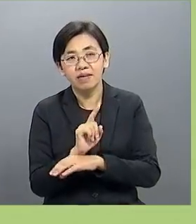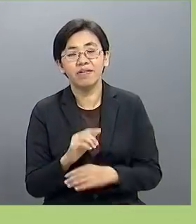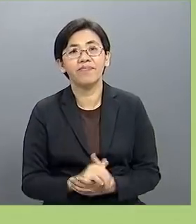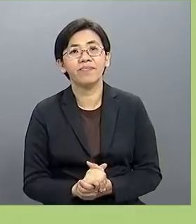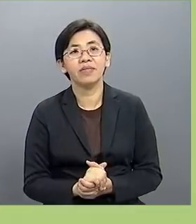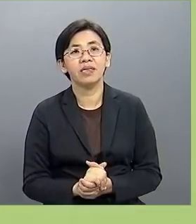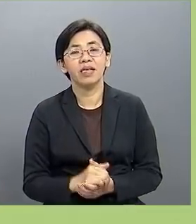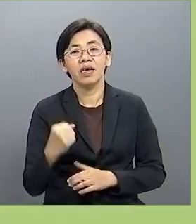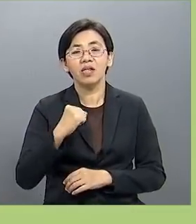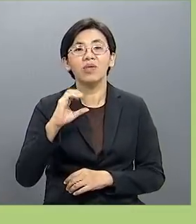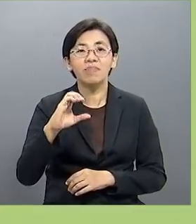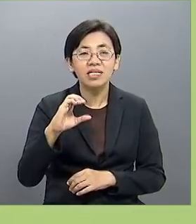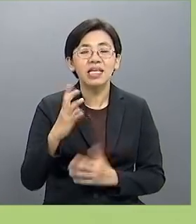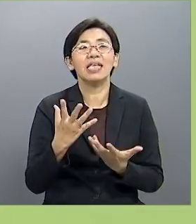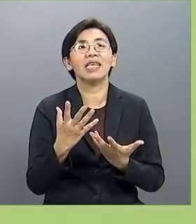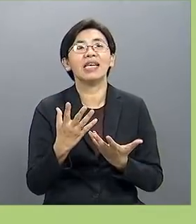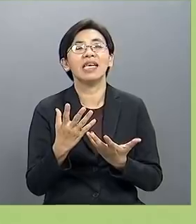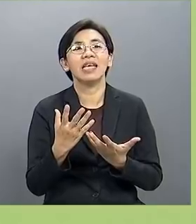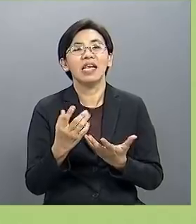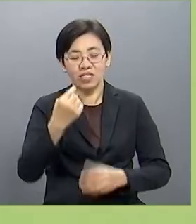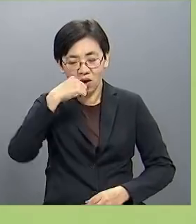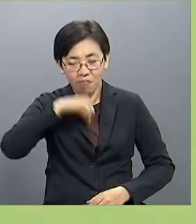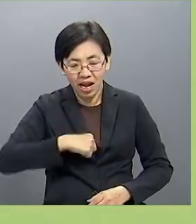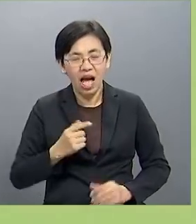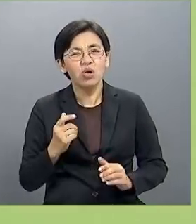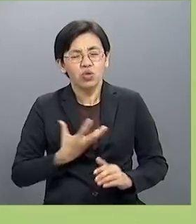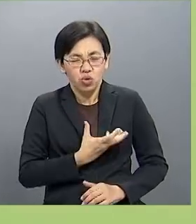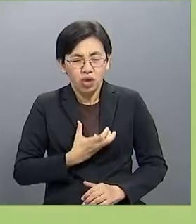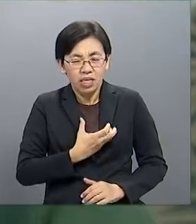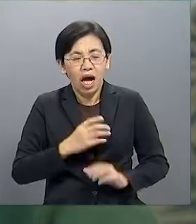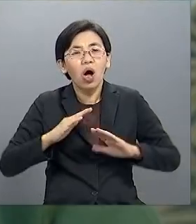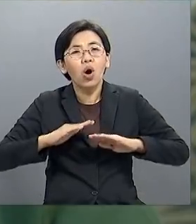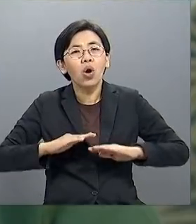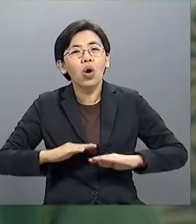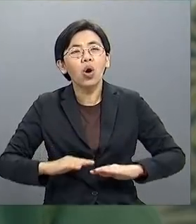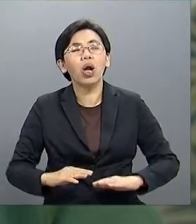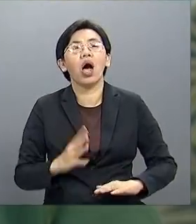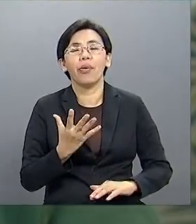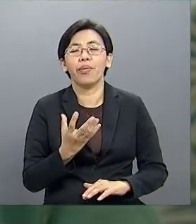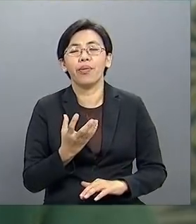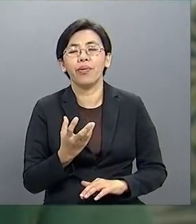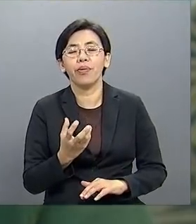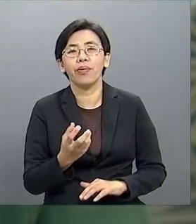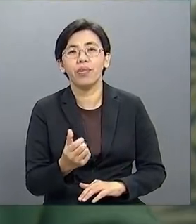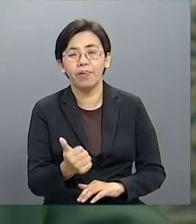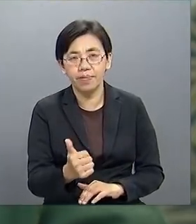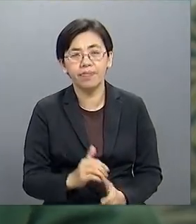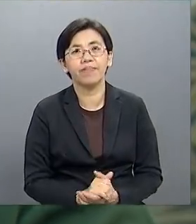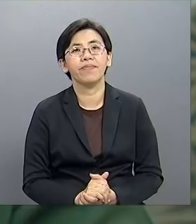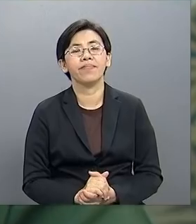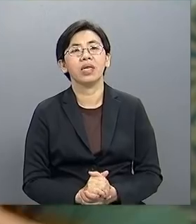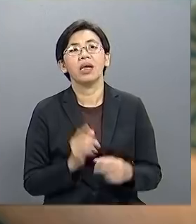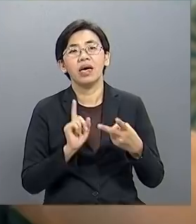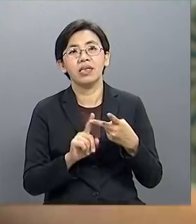การอักเสบพูดง่ายๆ2ตัวเขาเองเนี่ยเป็นสิ่งที่เรียกว่า mast cell stabilizer หรือว่